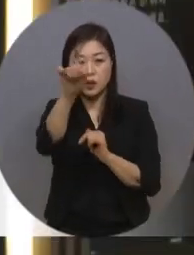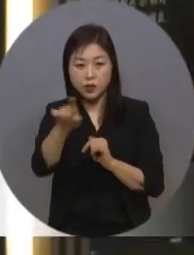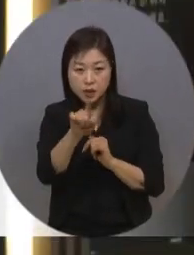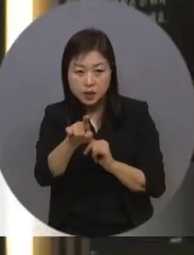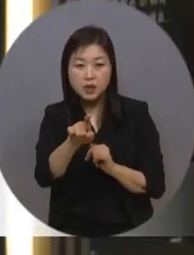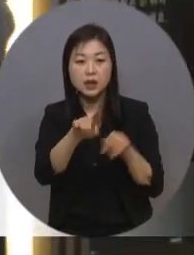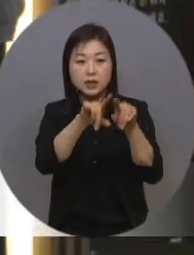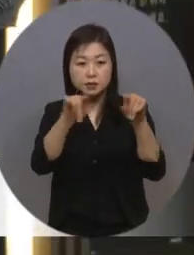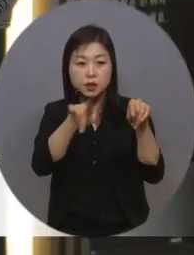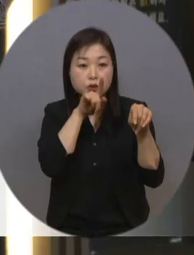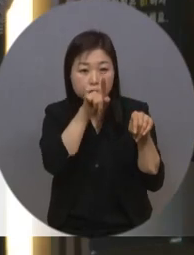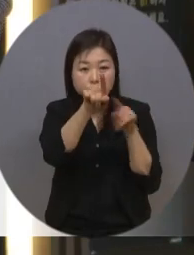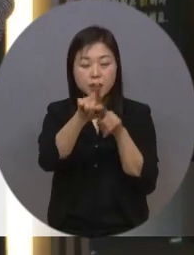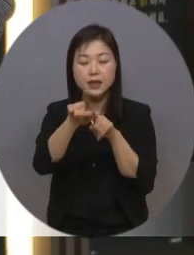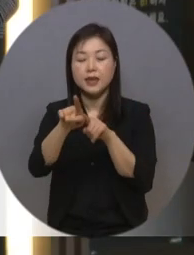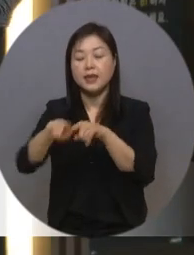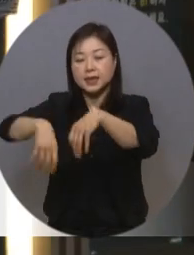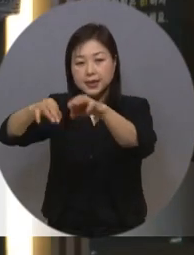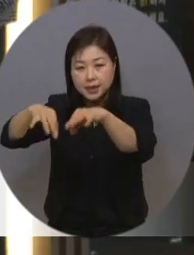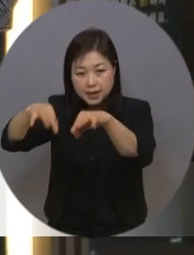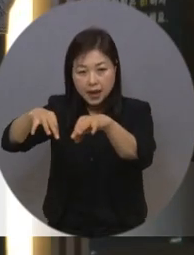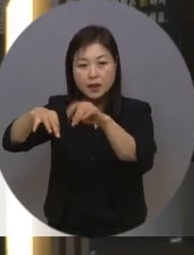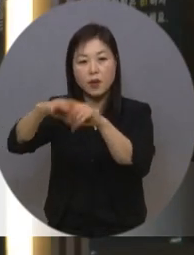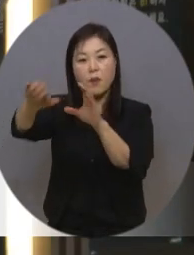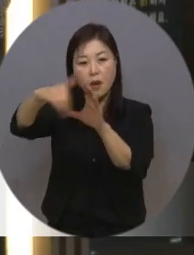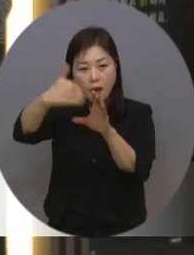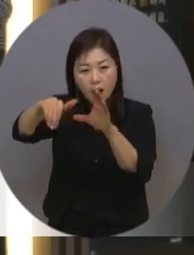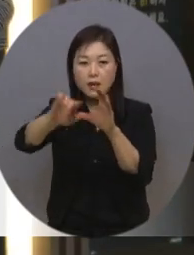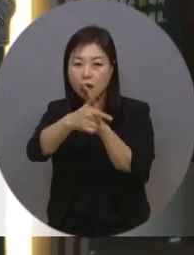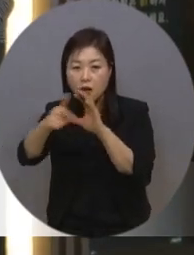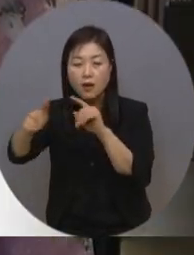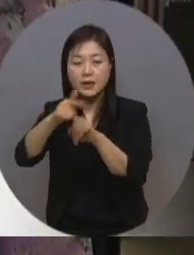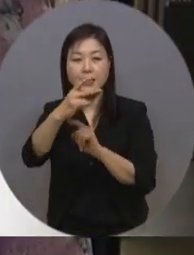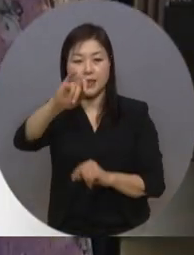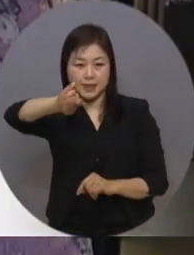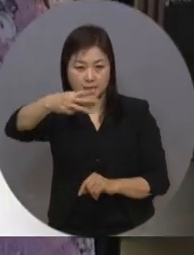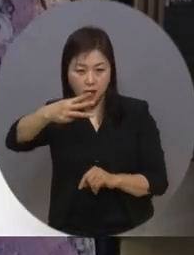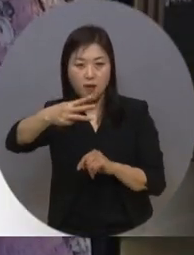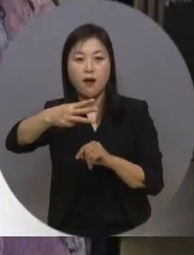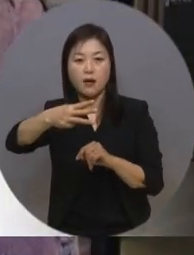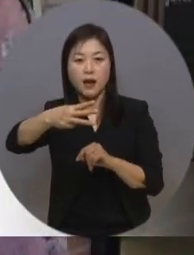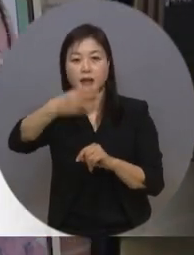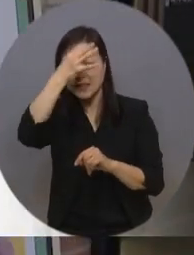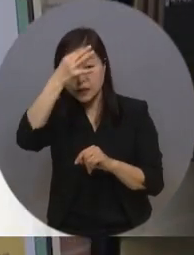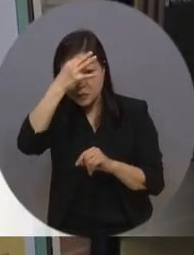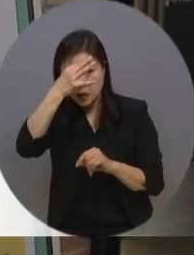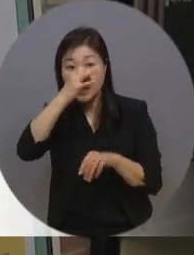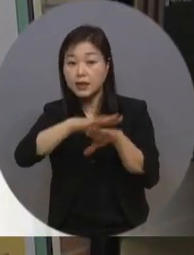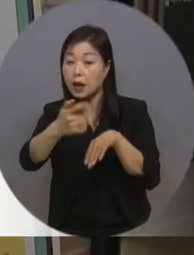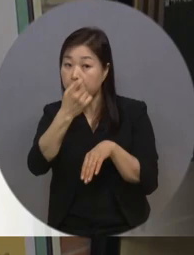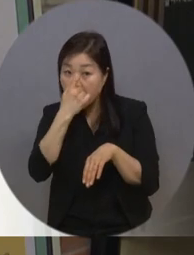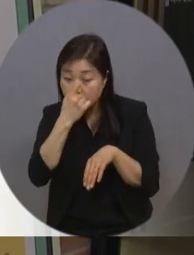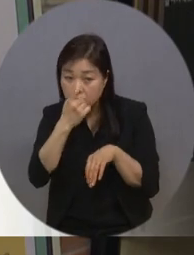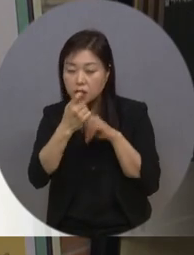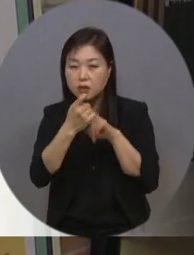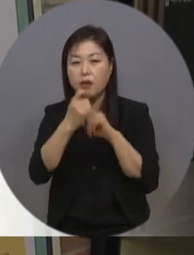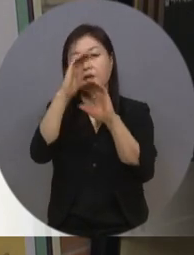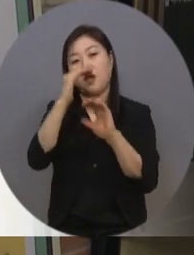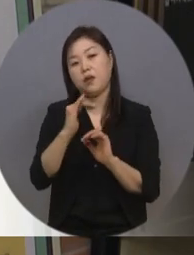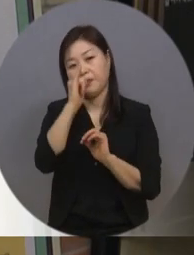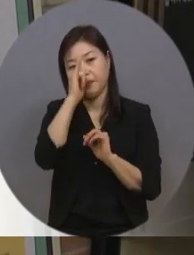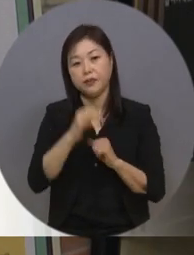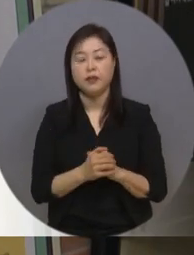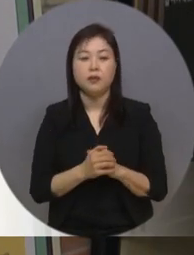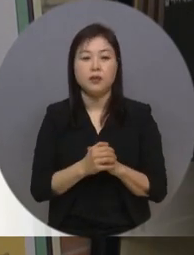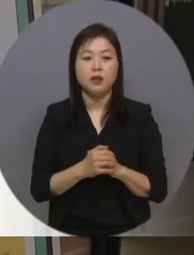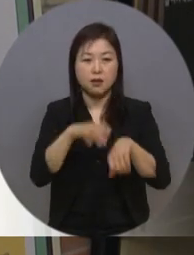등 일상생활에 필수적인 디지털 역량을 강화하는 프로그램을 새롭게 추진합니다. 광역